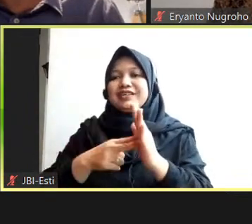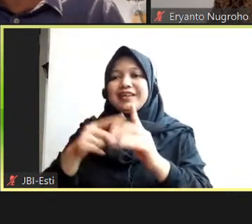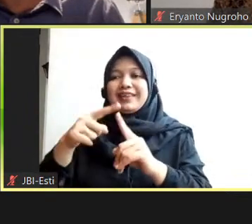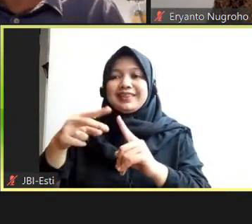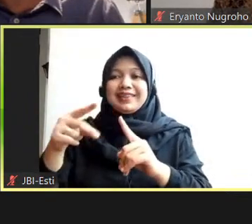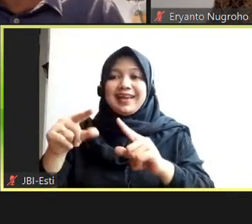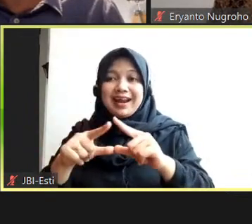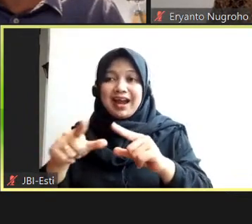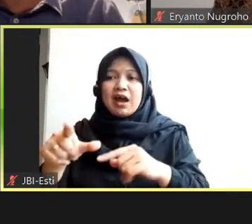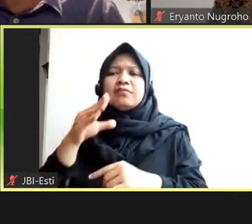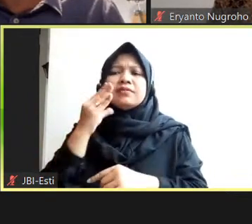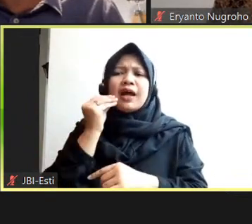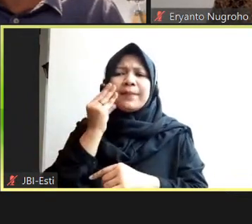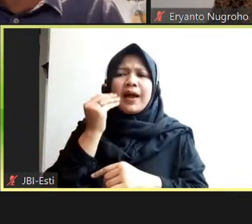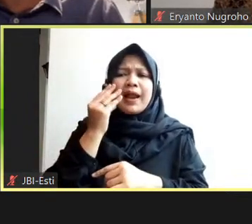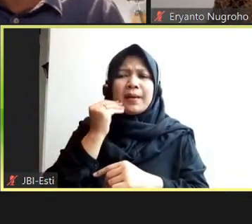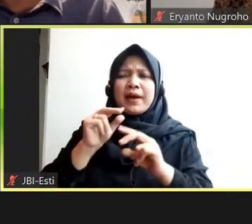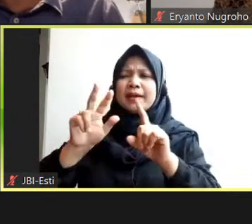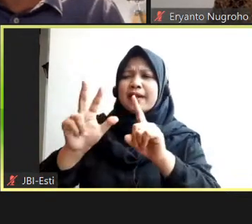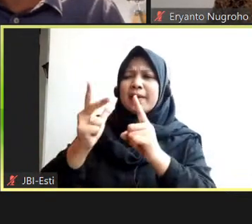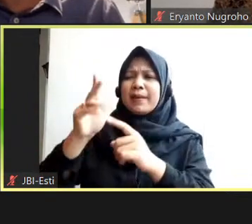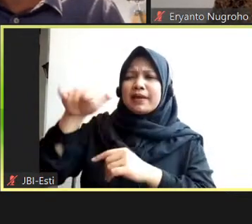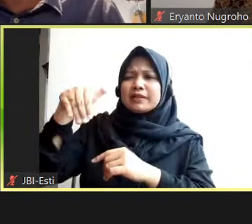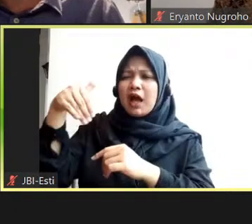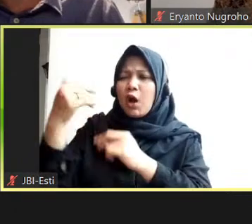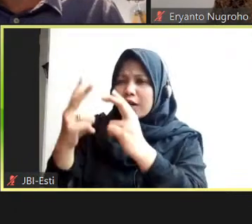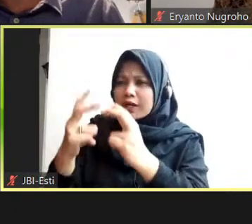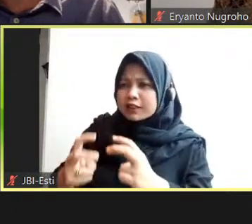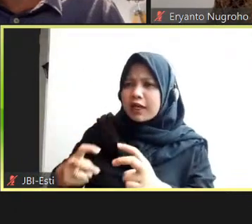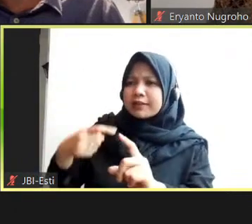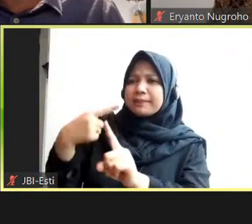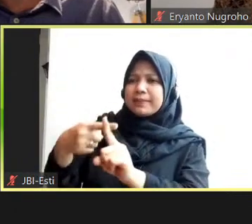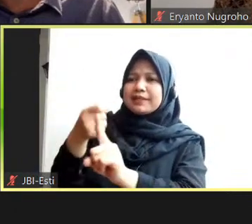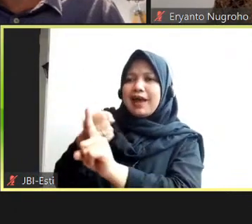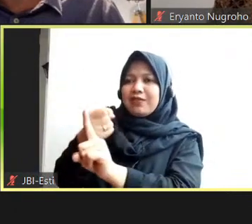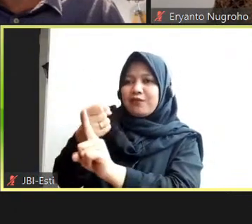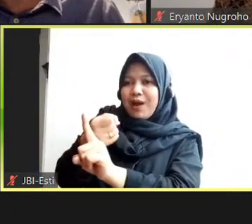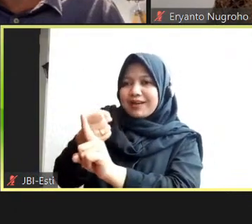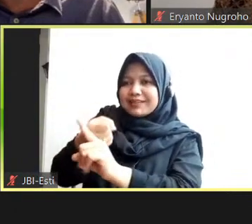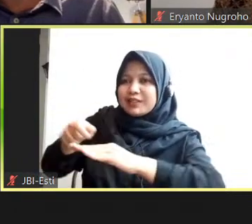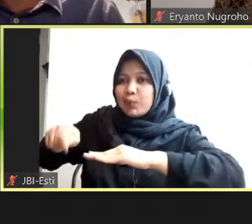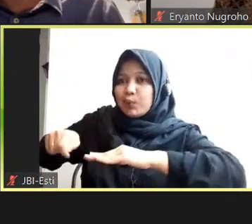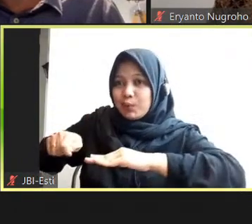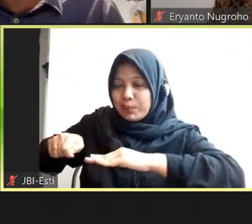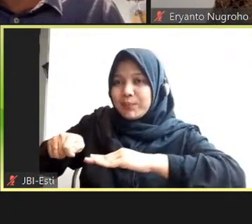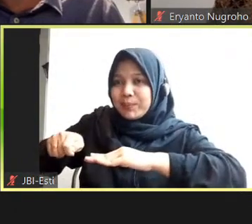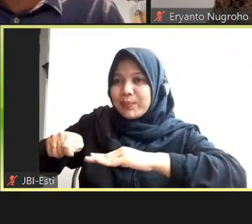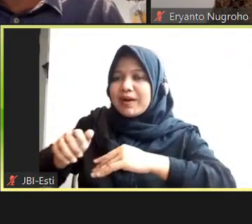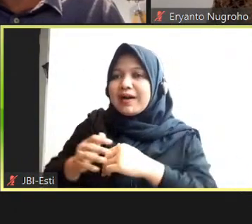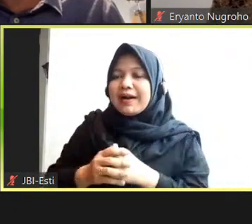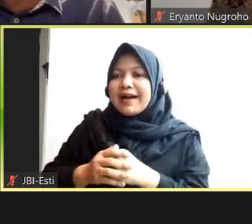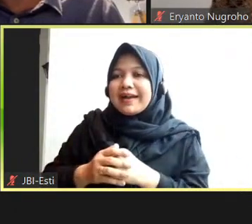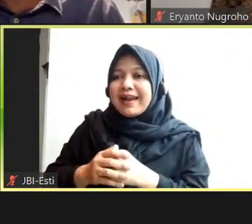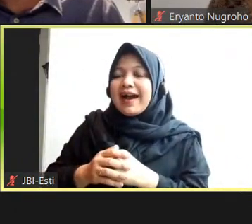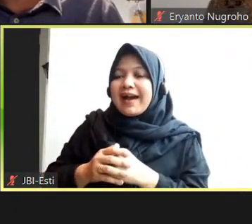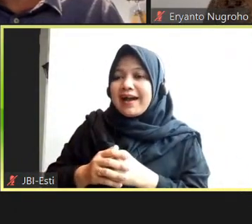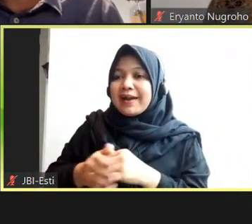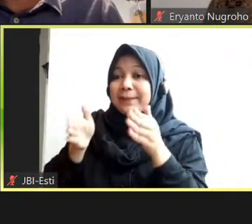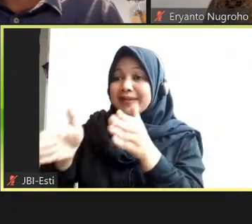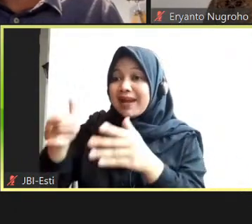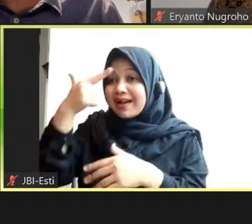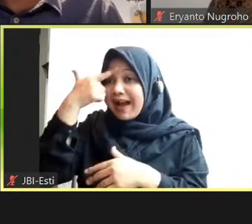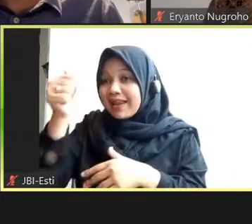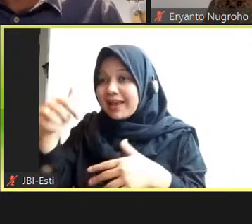dalam kerja-kerja riset dan advokasi hukum, yang salah satu bidang keahliannya adalah mengenai hukum dan masyarakat